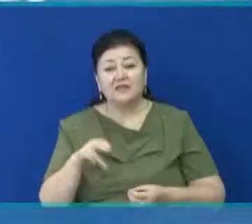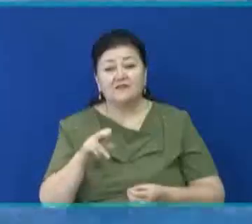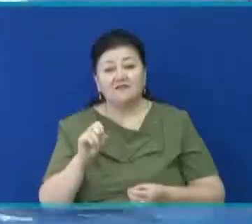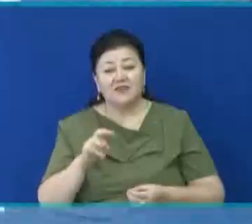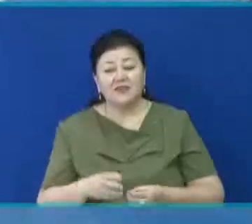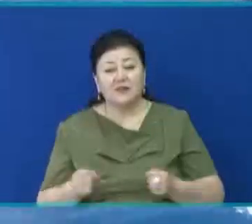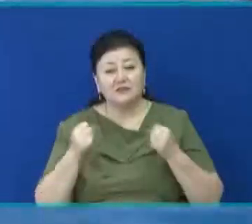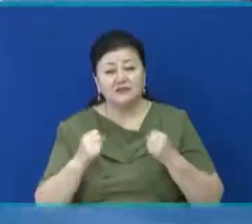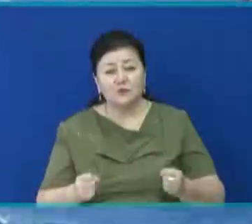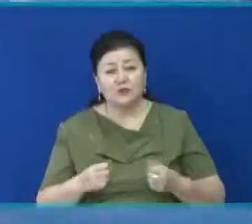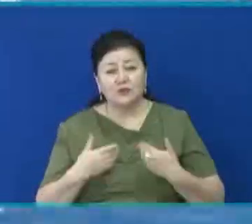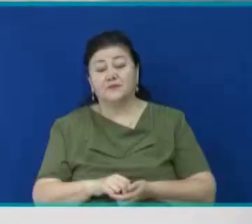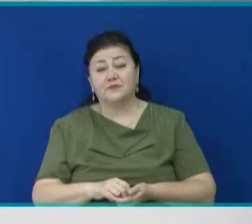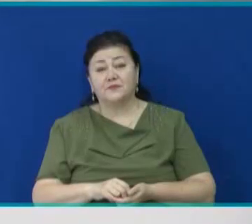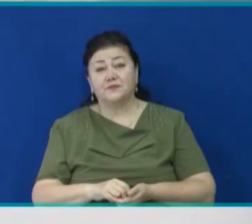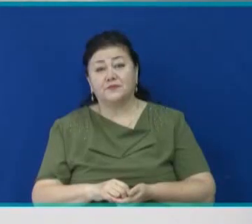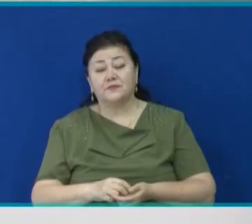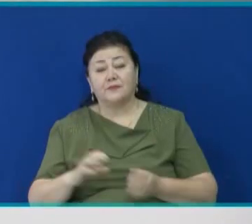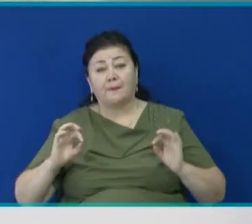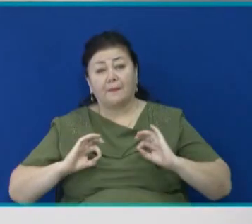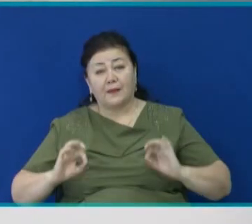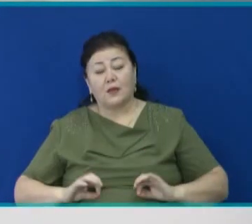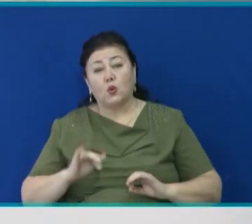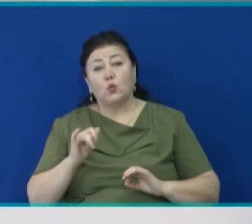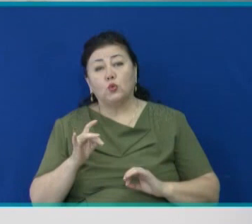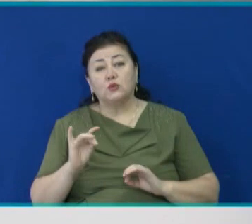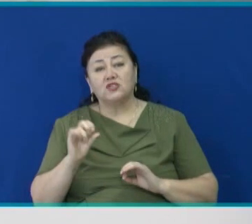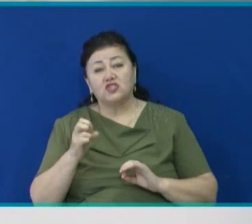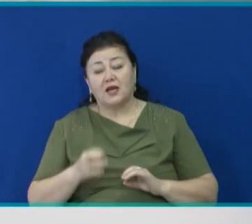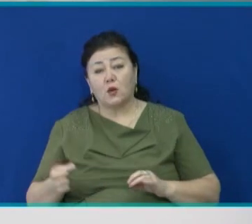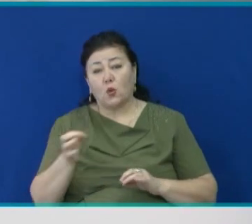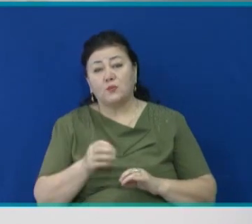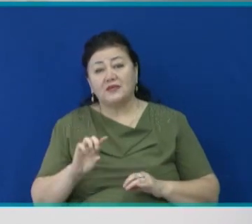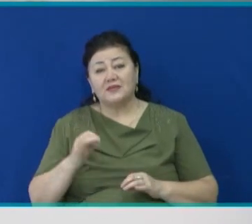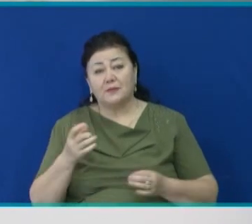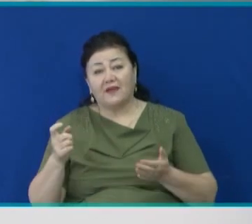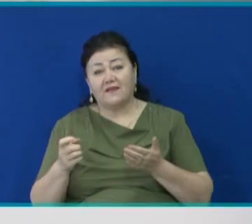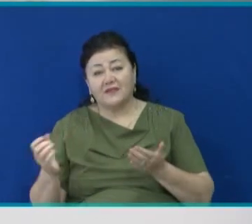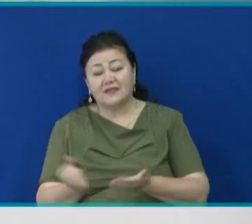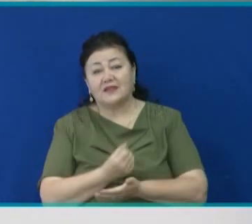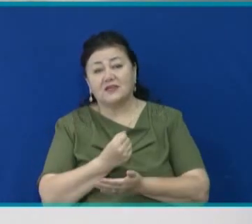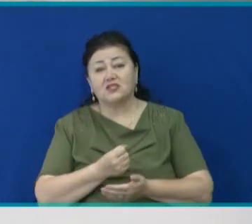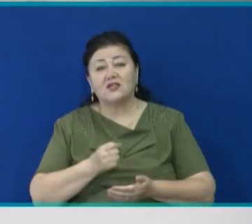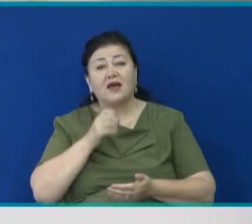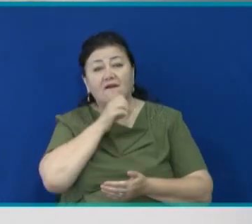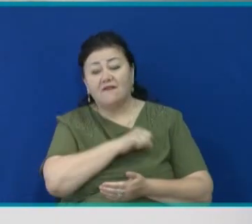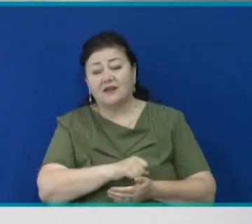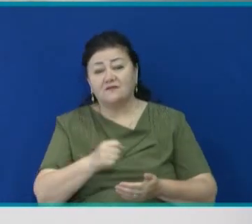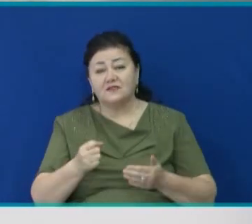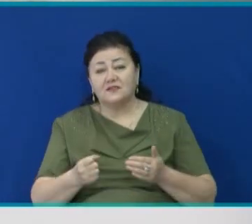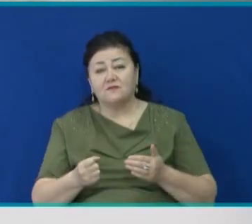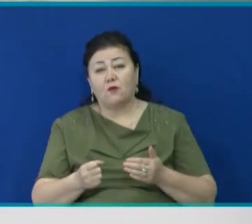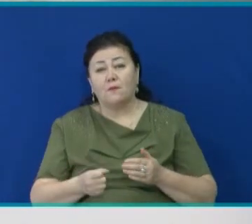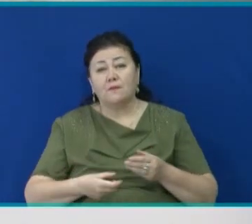Тернов, телеканал «Семей». Прокуратура Урджарского района области Абай выявила факт хищения бюджетных средств